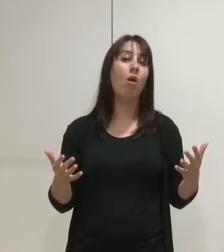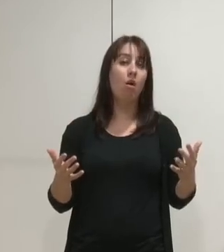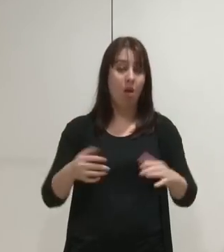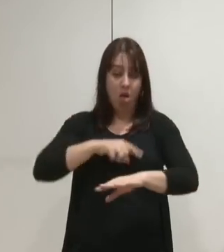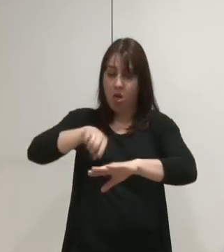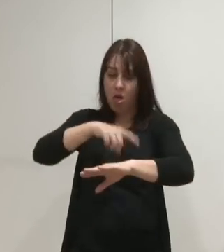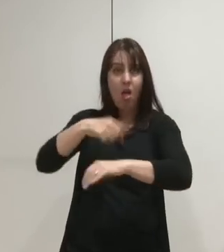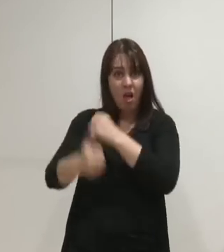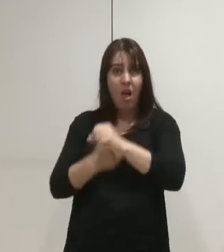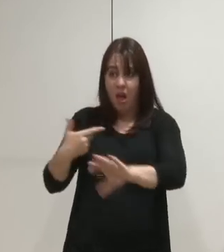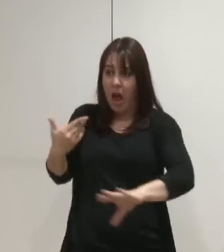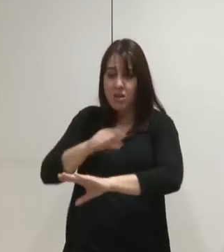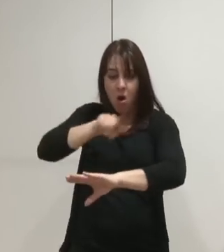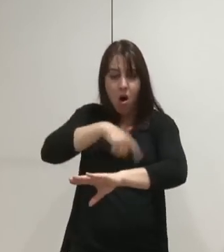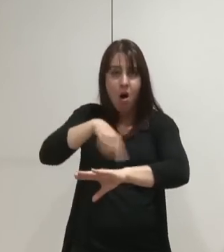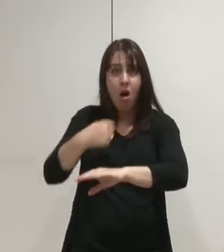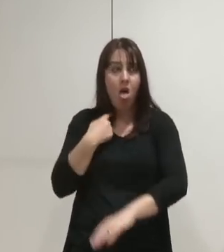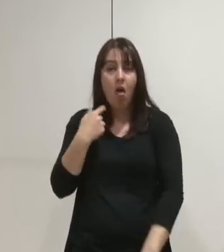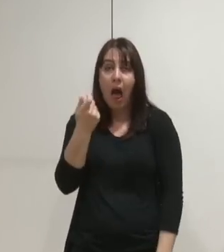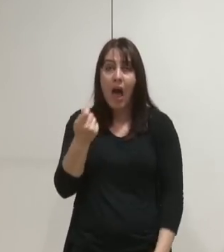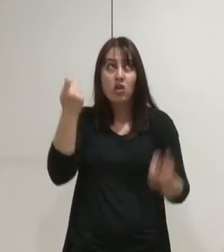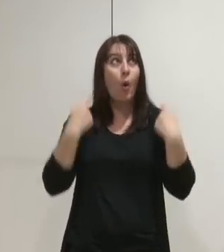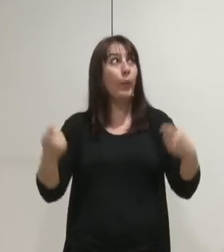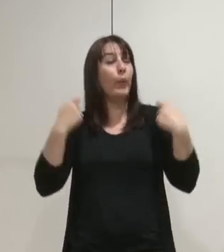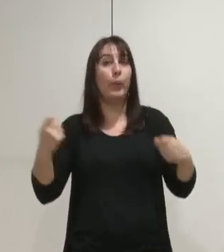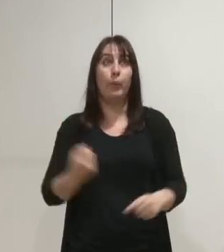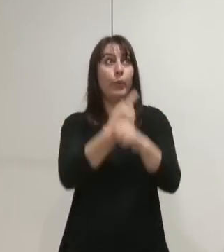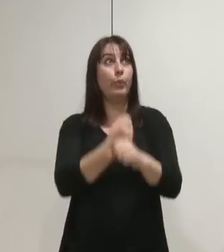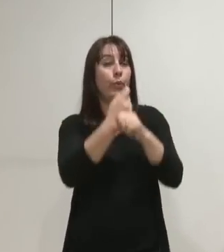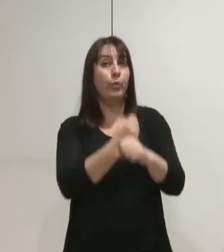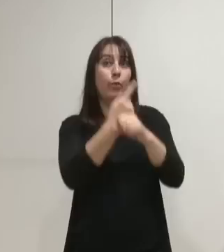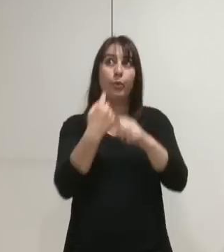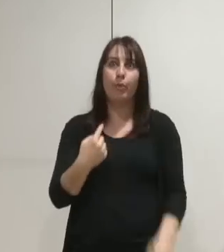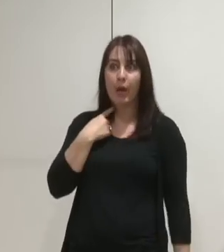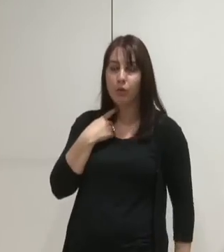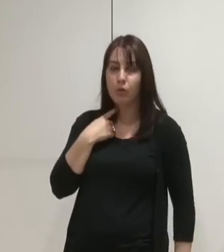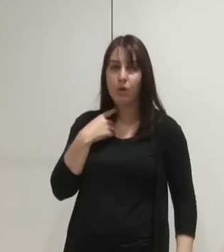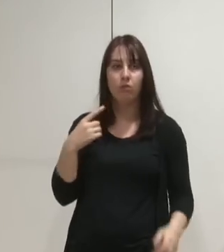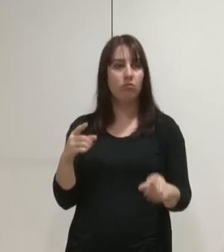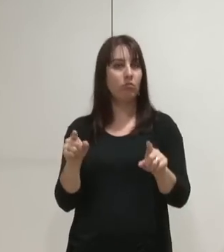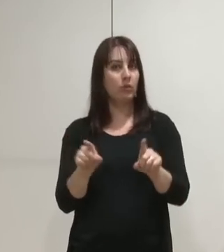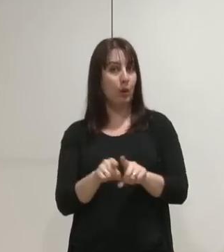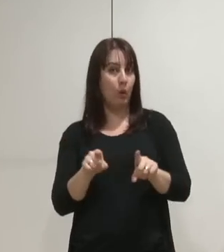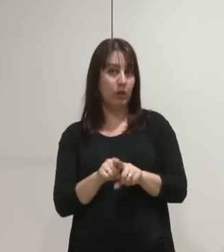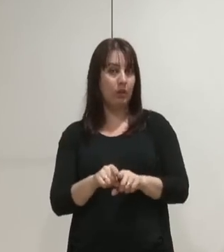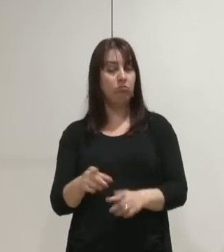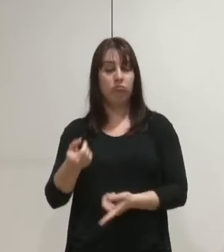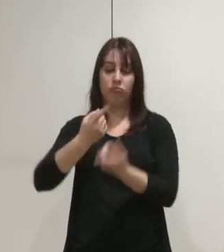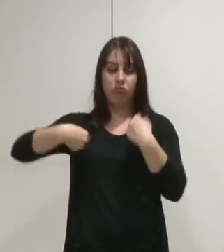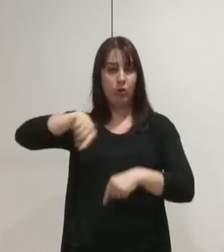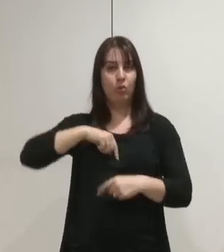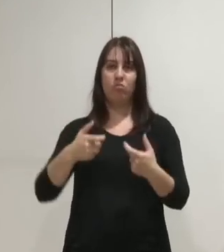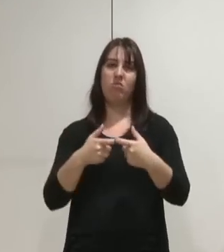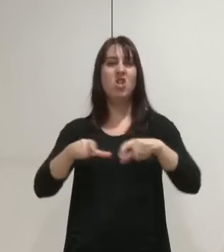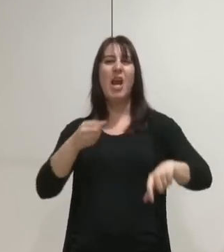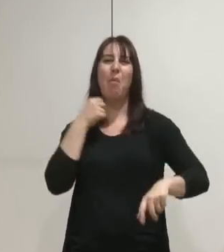perdu et donc cet argent perdu et sur le fait que nous n'allons pas signer un chèque